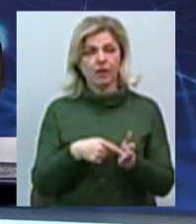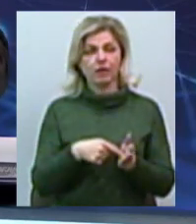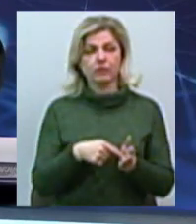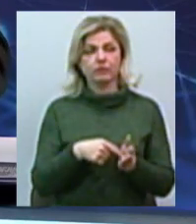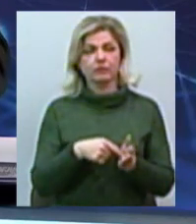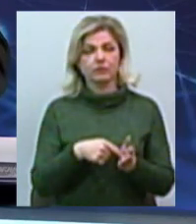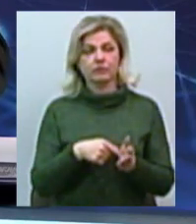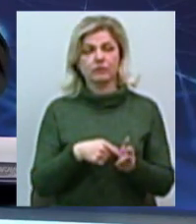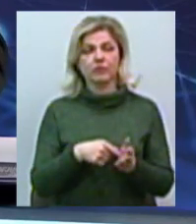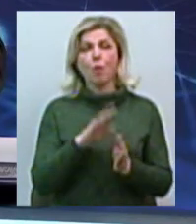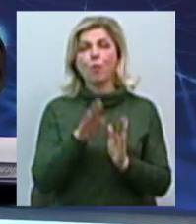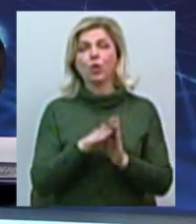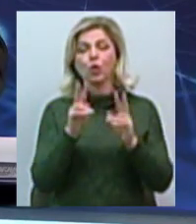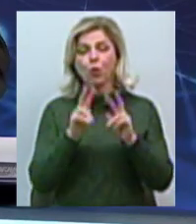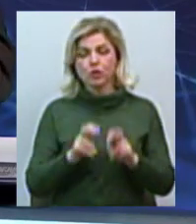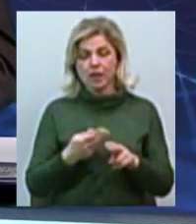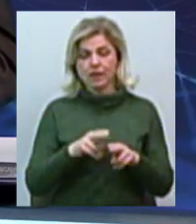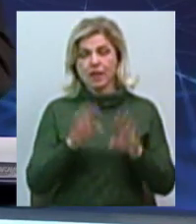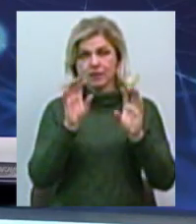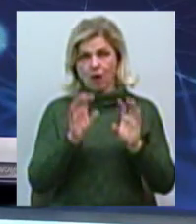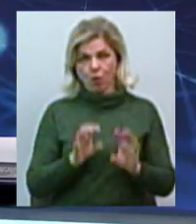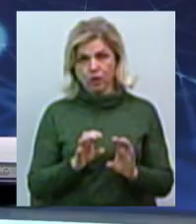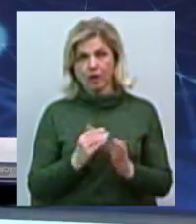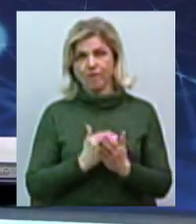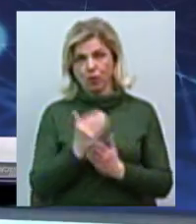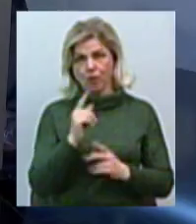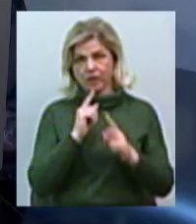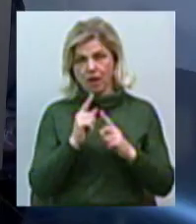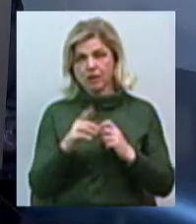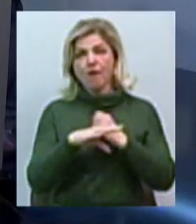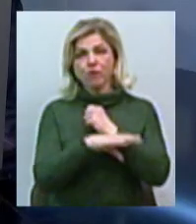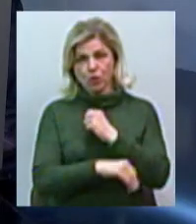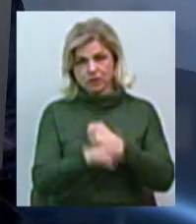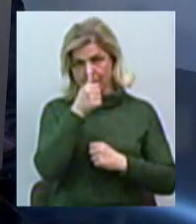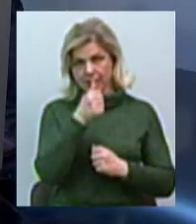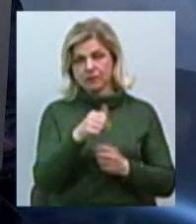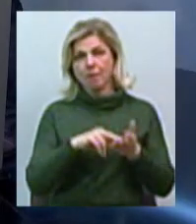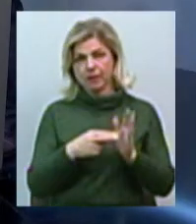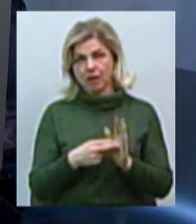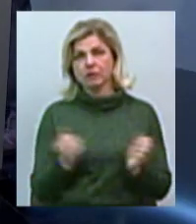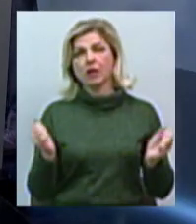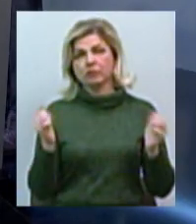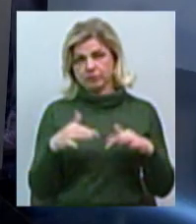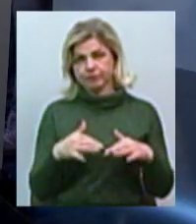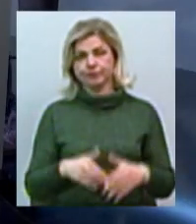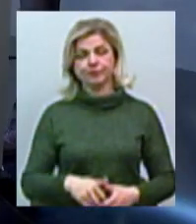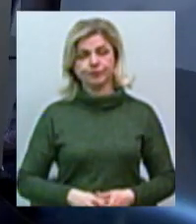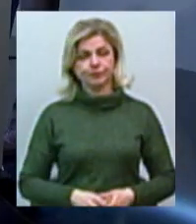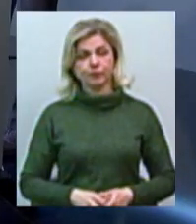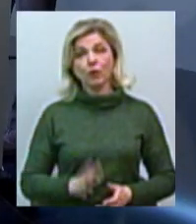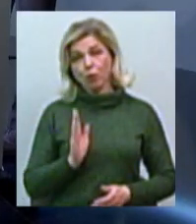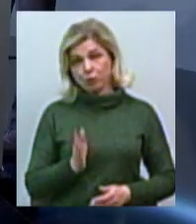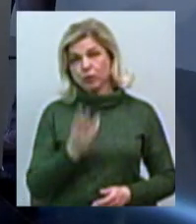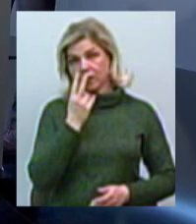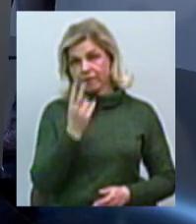цих законопроєктів. Тобто саме в кінці місяця планується розгляд. Так. От де-то так воно. Поки. Тобто будемо